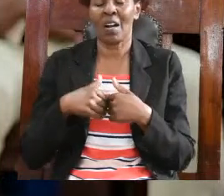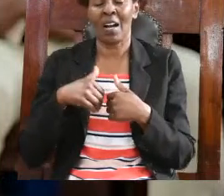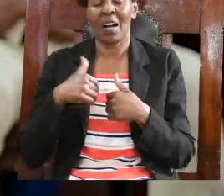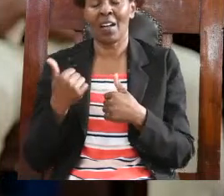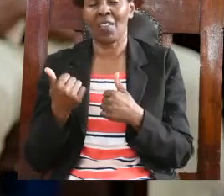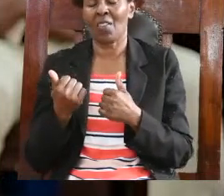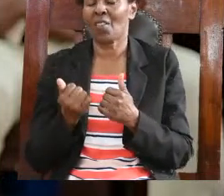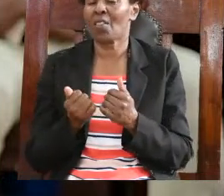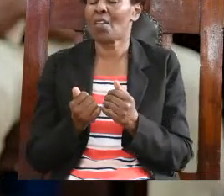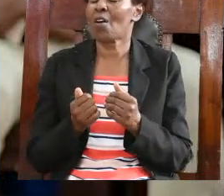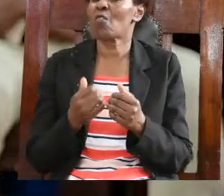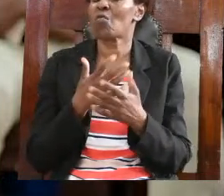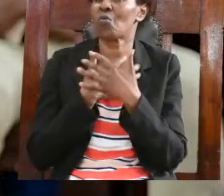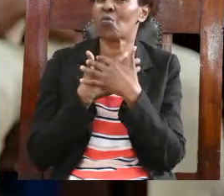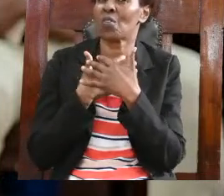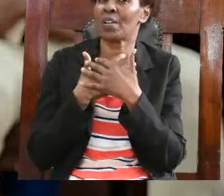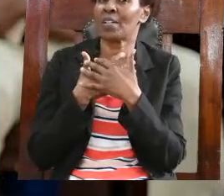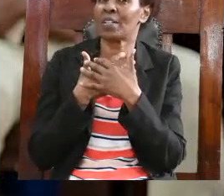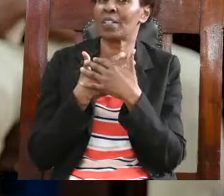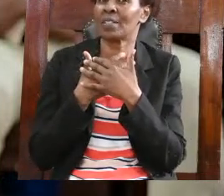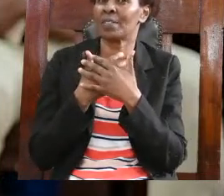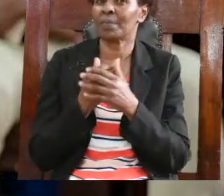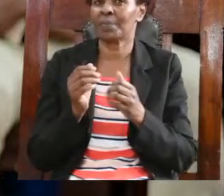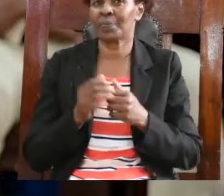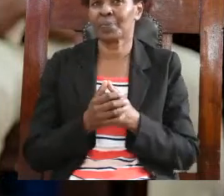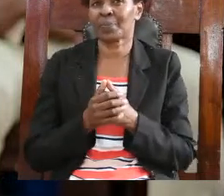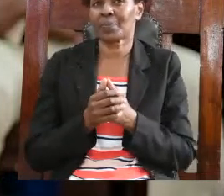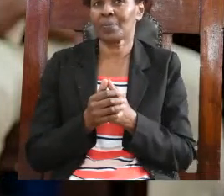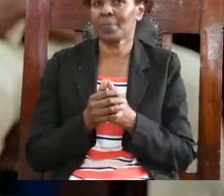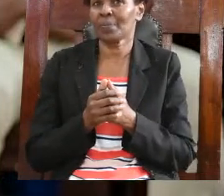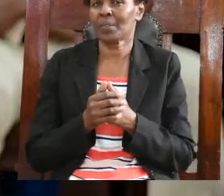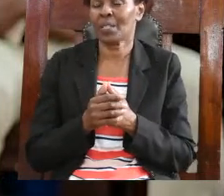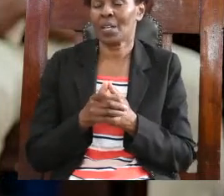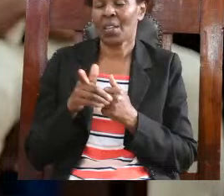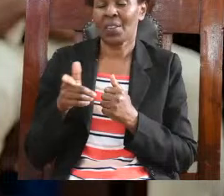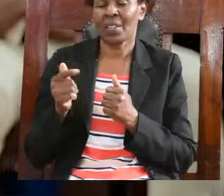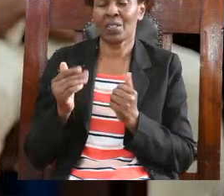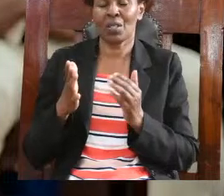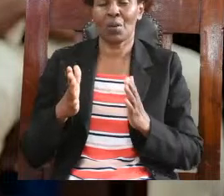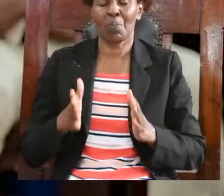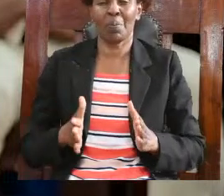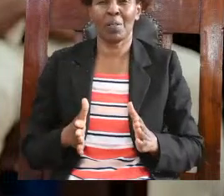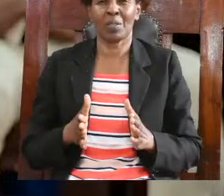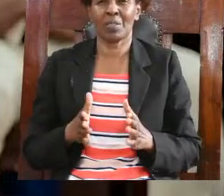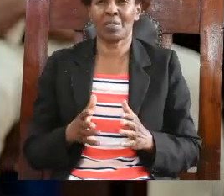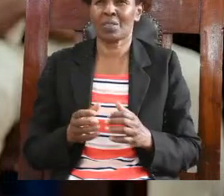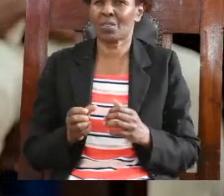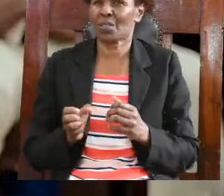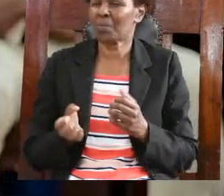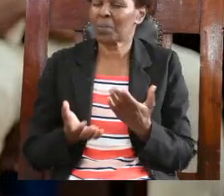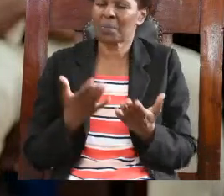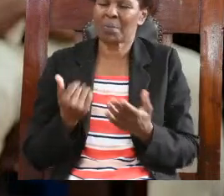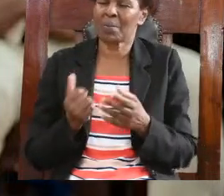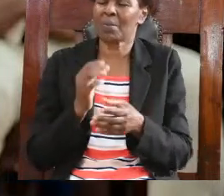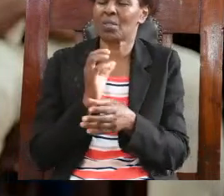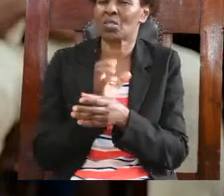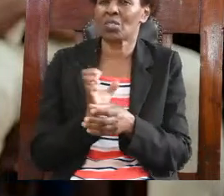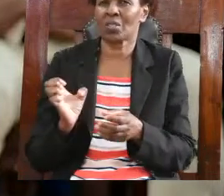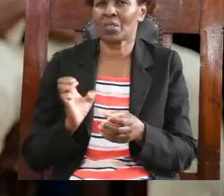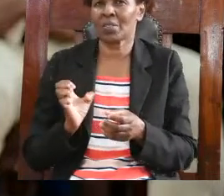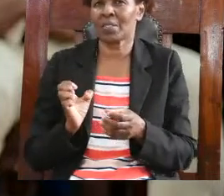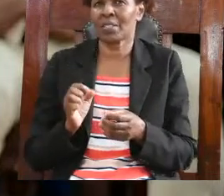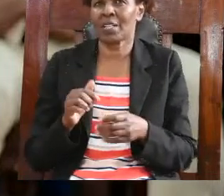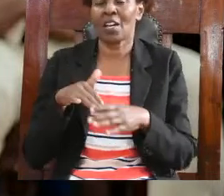pamoja na Epafroditus ambaye tumetajiwa, na huyu inawezekana alikuwa ni mzee wa kanisa katika kanisa